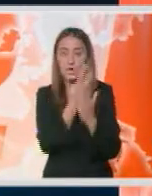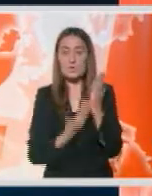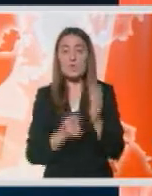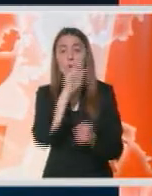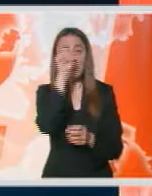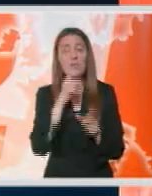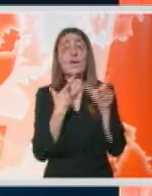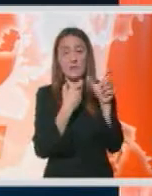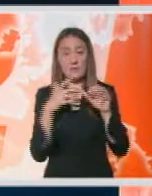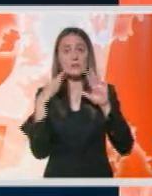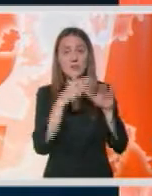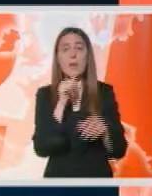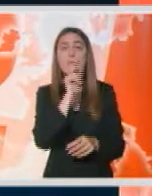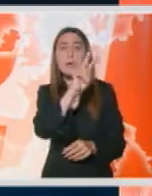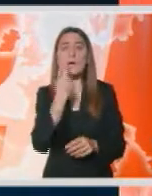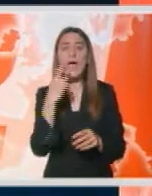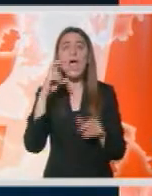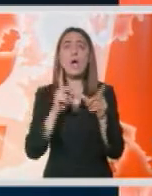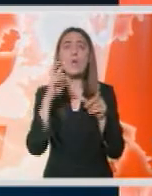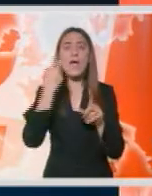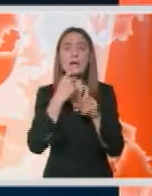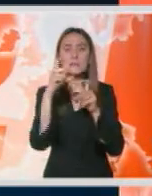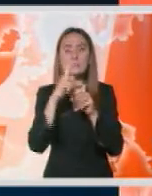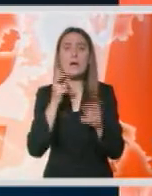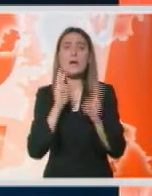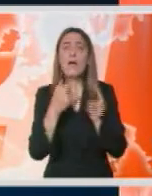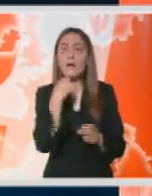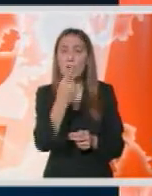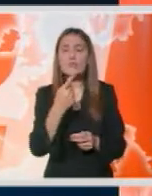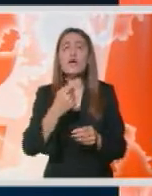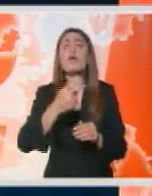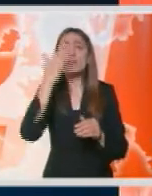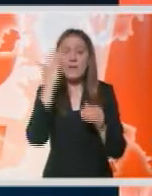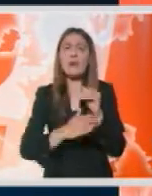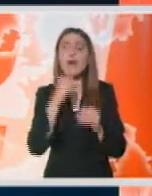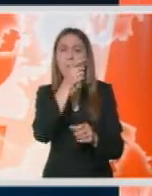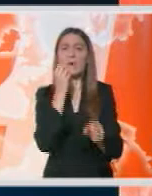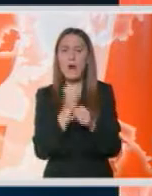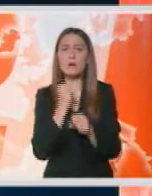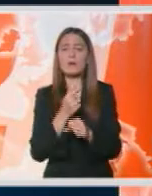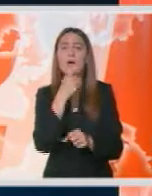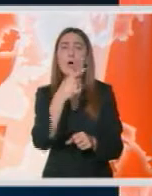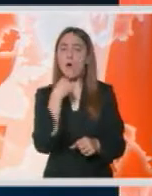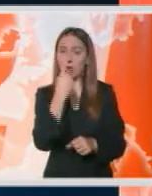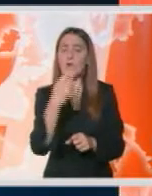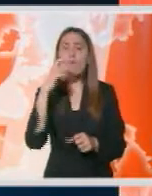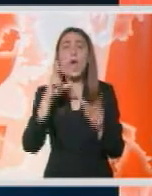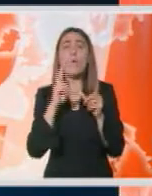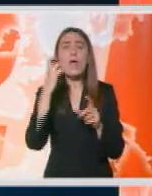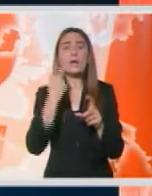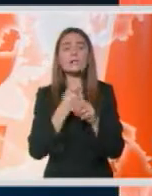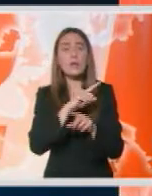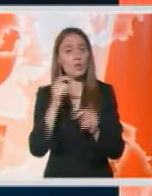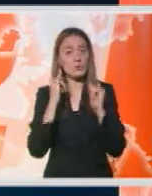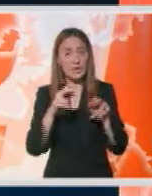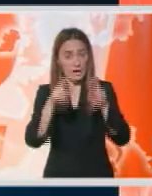pitanju teroristički akt i pozvao EULEX da, kako se izrazio, najzad reaguje. Ivanović je kazao da je EULEX do sada